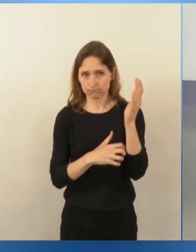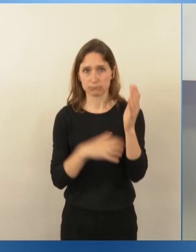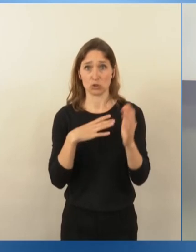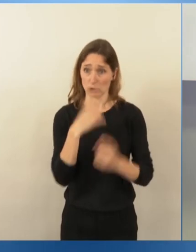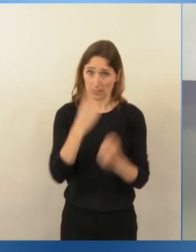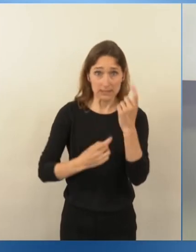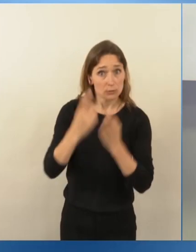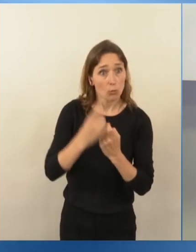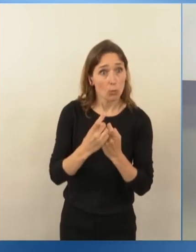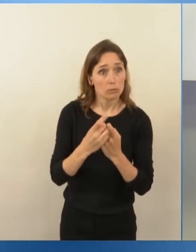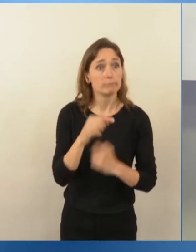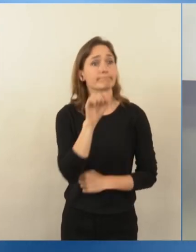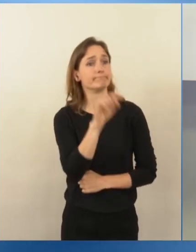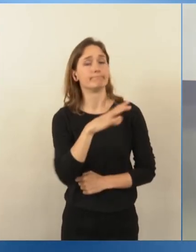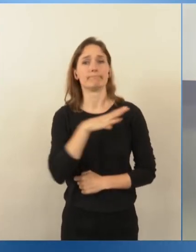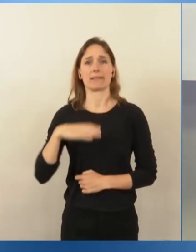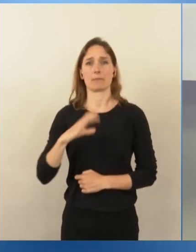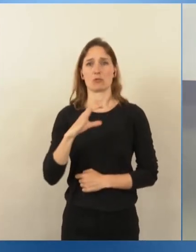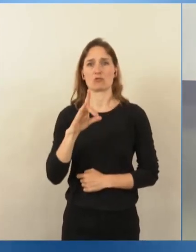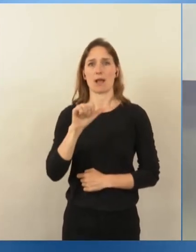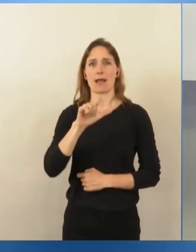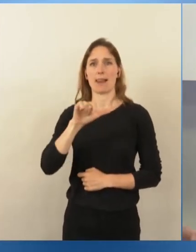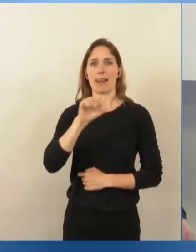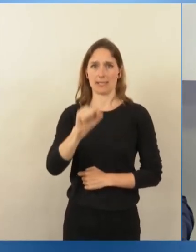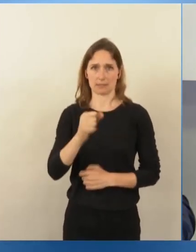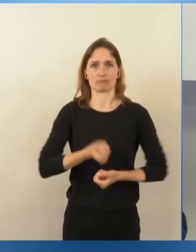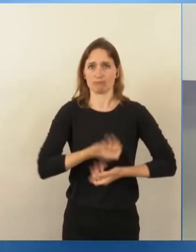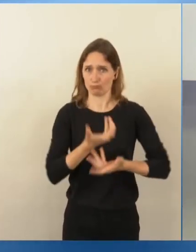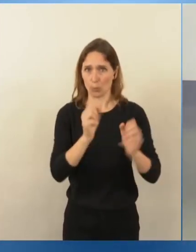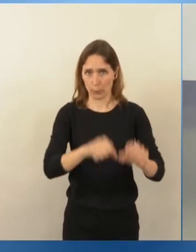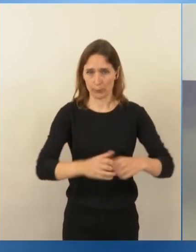oui madame Chalas vous avez la parole